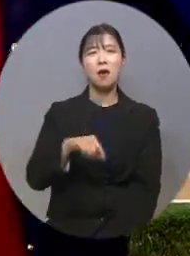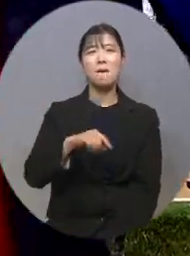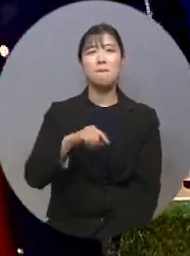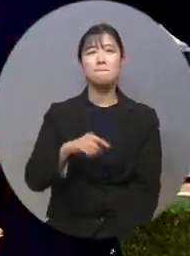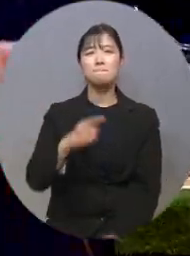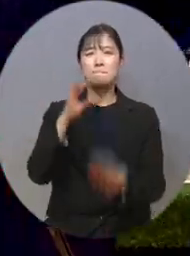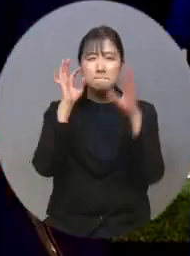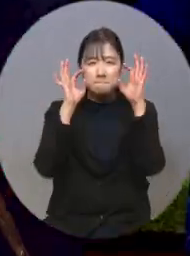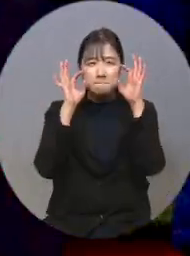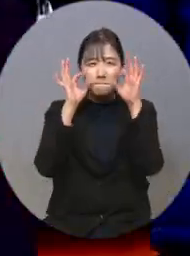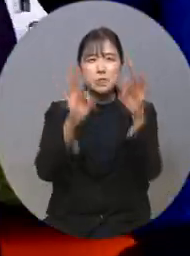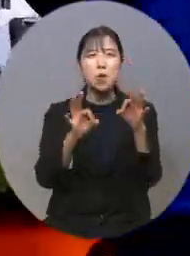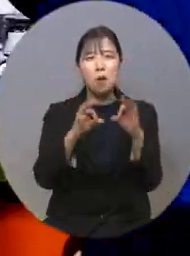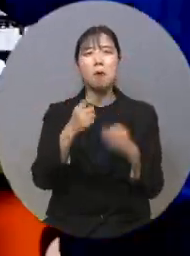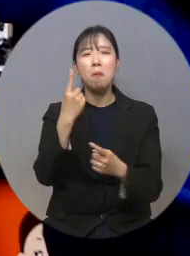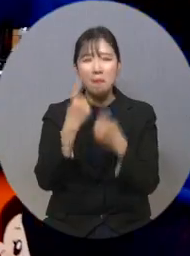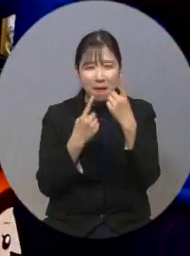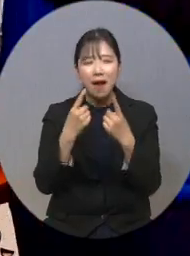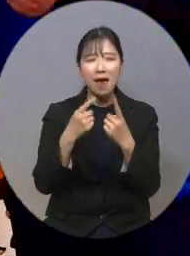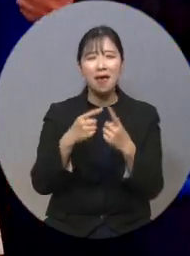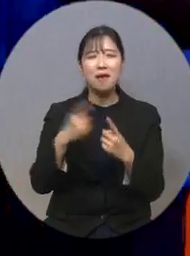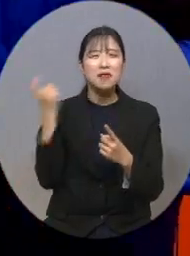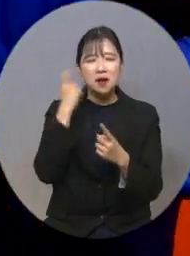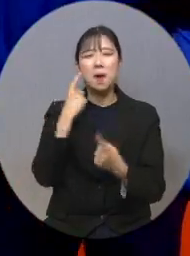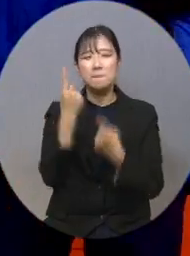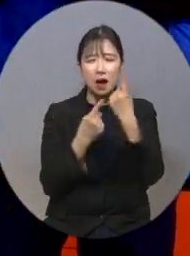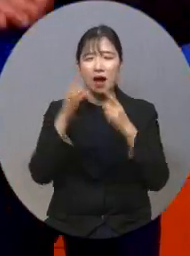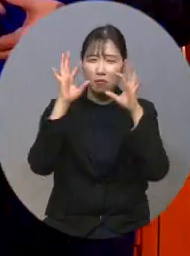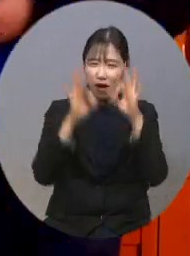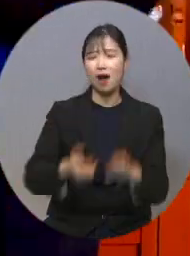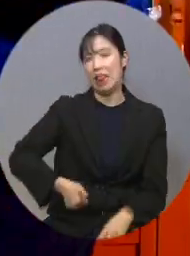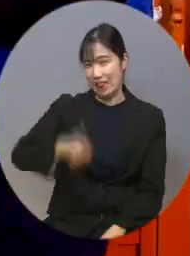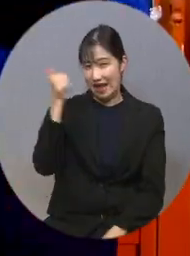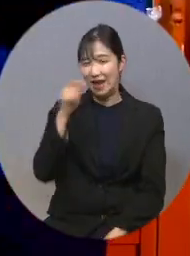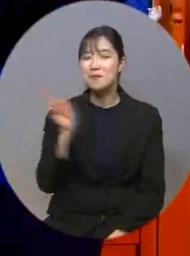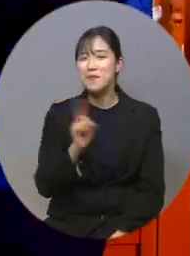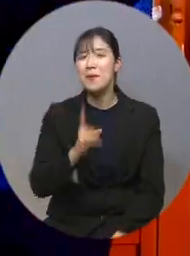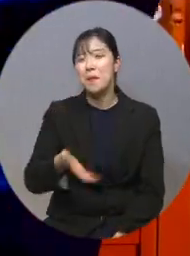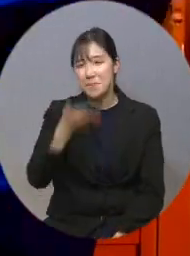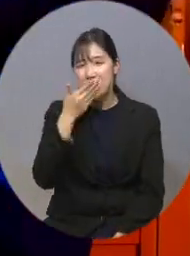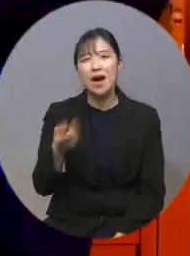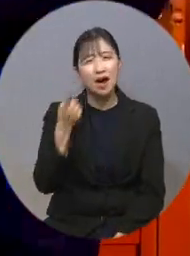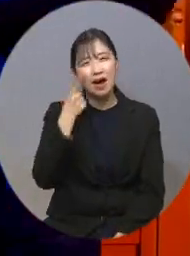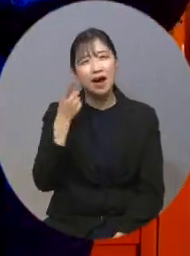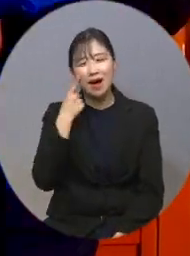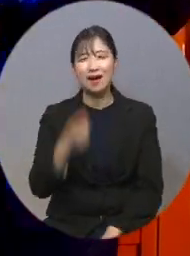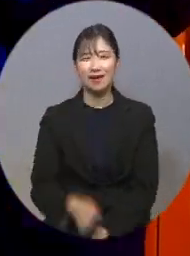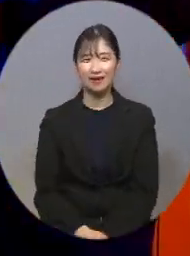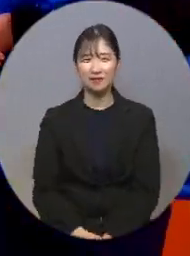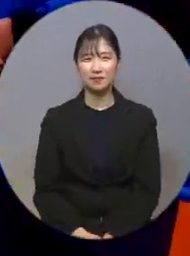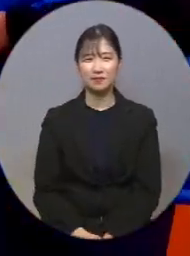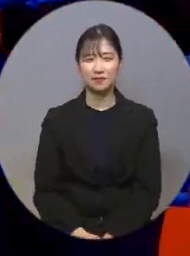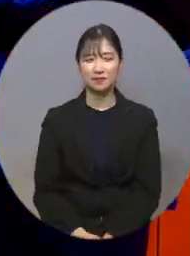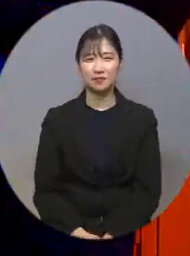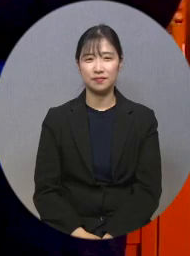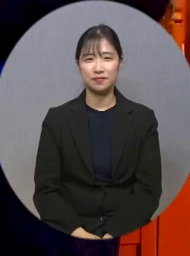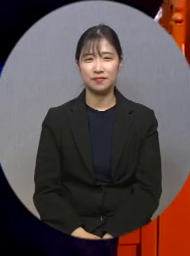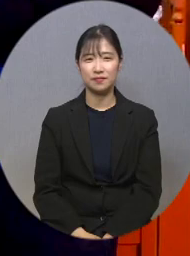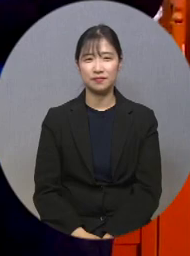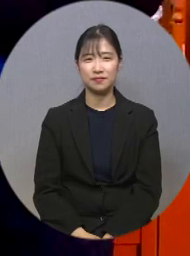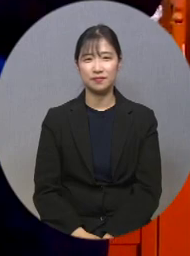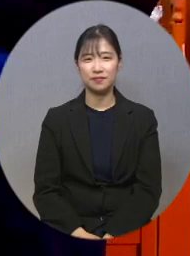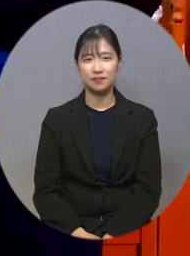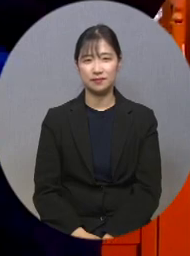생물이 불여이견이라고 했다. 잡사 보실까? 잡사봐. 잡사봐. 잡사봐.